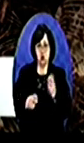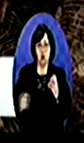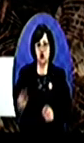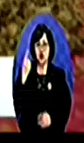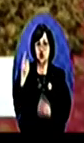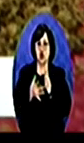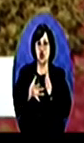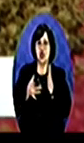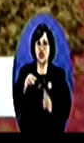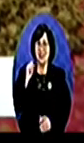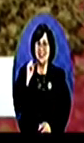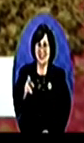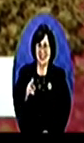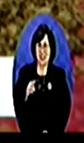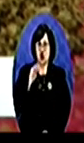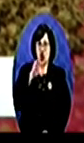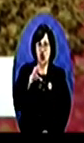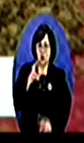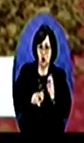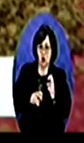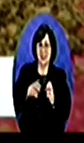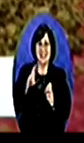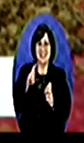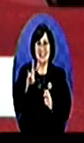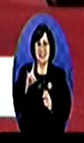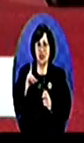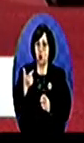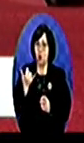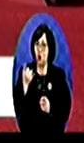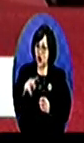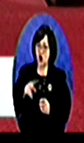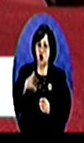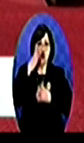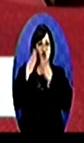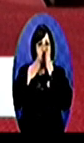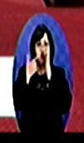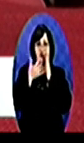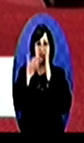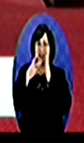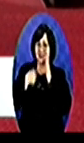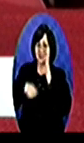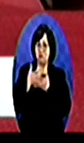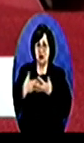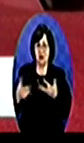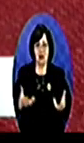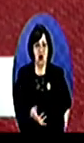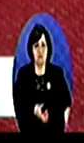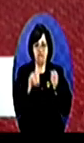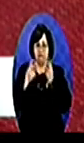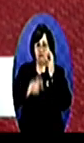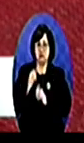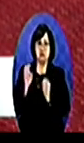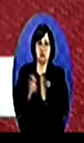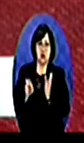үйлдвэрлэж, ясны гурил гаргаж авах, гоо сайхны бүтээгдэхүүн үйлдвэрлэлд бүрэн ашиглах боломжтой юм а. Мөн төжилийн уурэг малын гаралтай тос нь дэлхийн зах